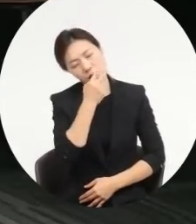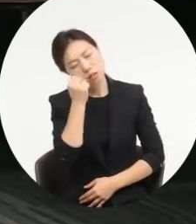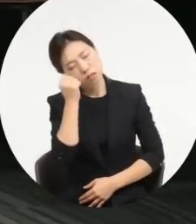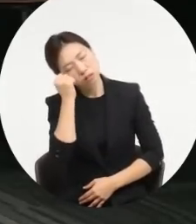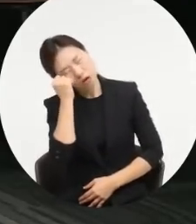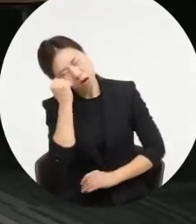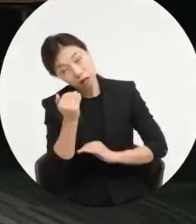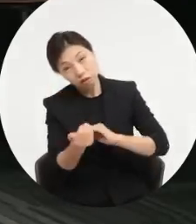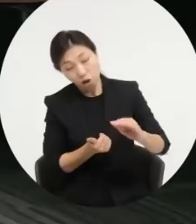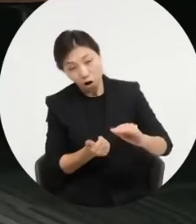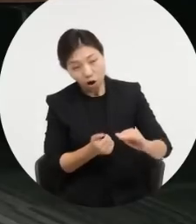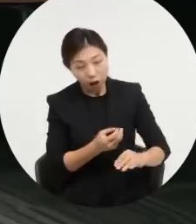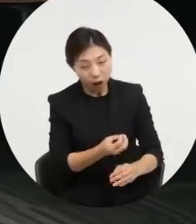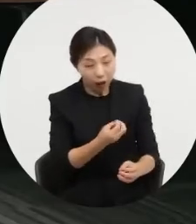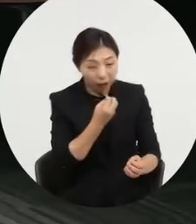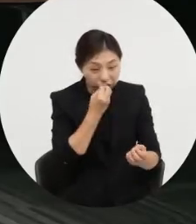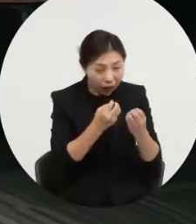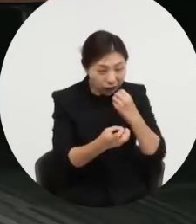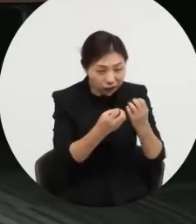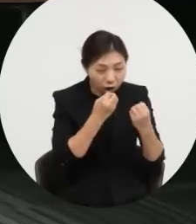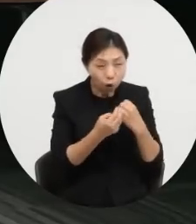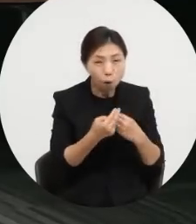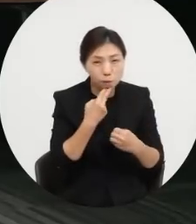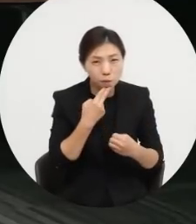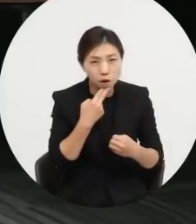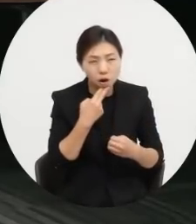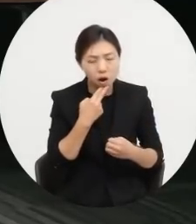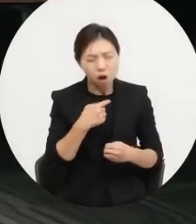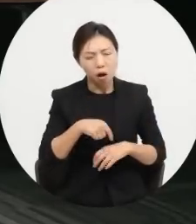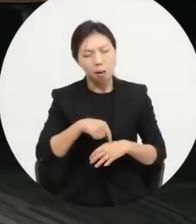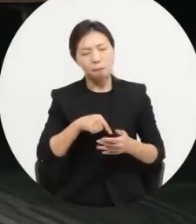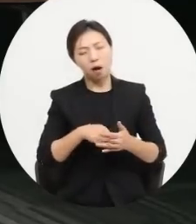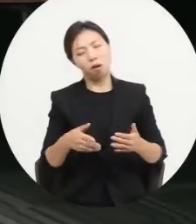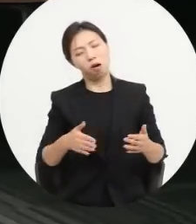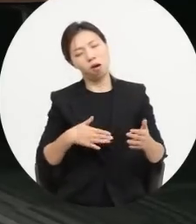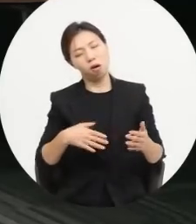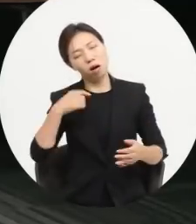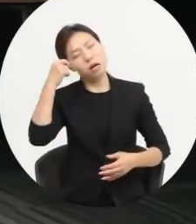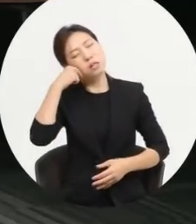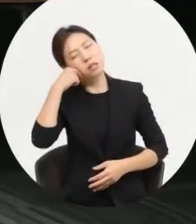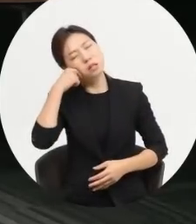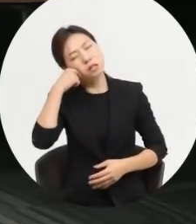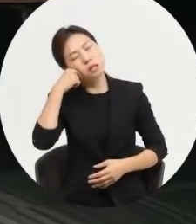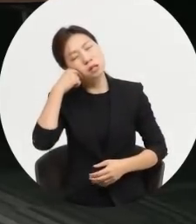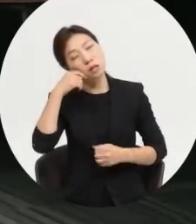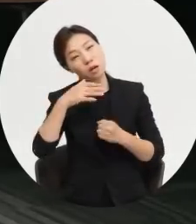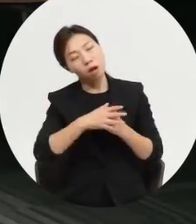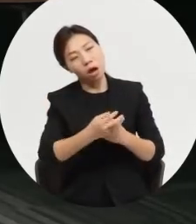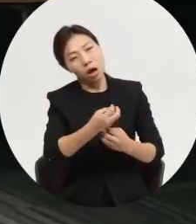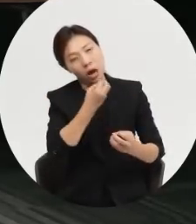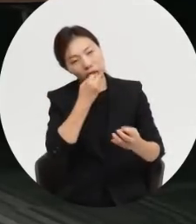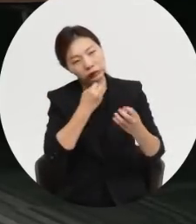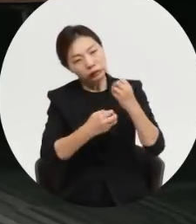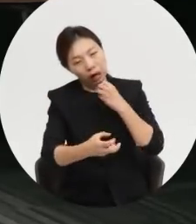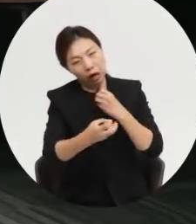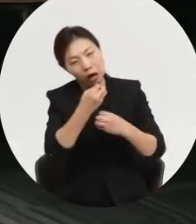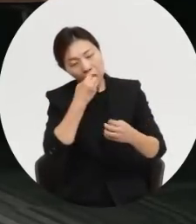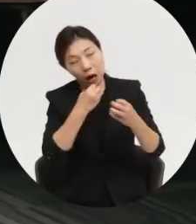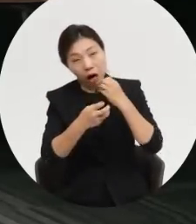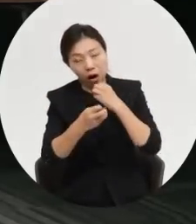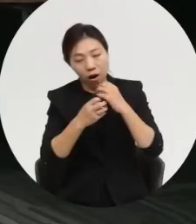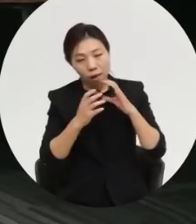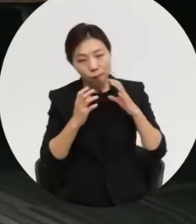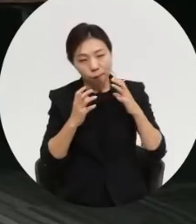먹고 자지 않으면 마음이 헛헛해서 잠을 잘 수가 없어서, 그것 때문에 계속 살이 조금씩 조금씩